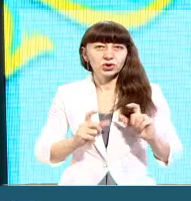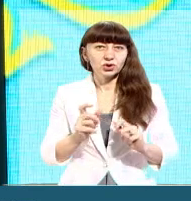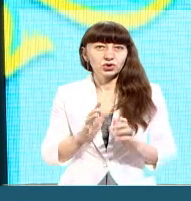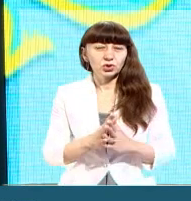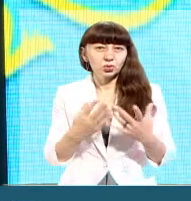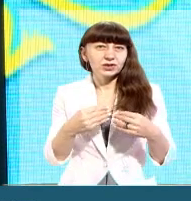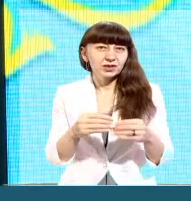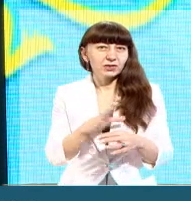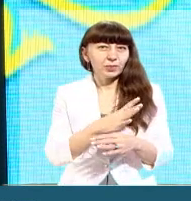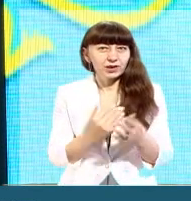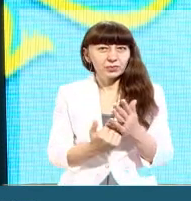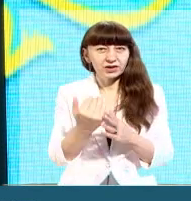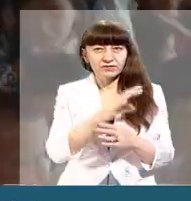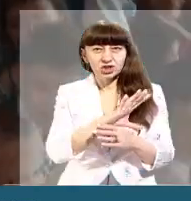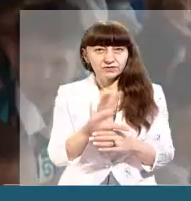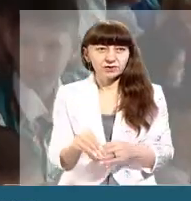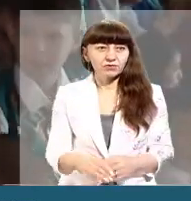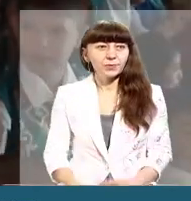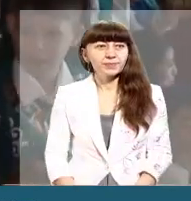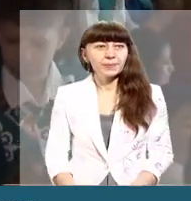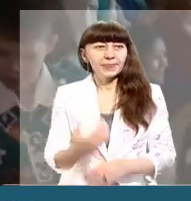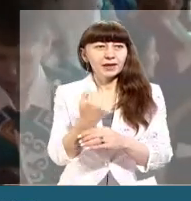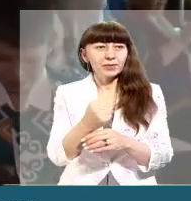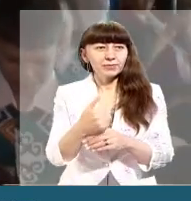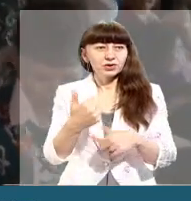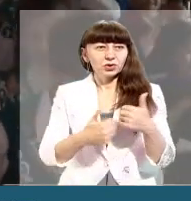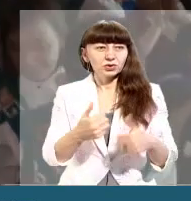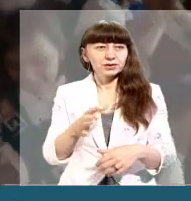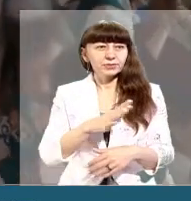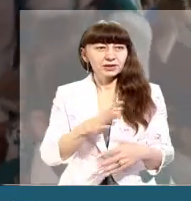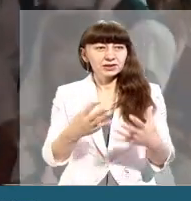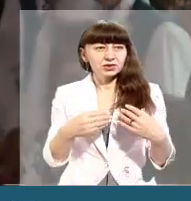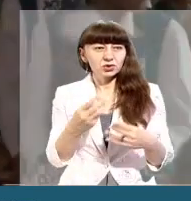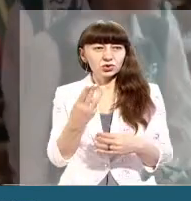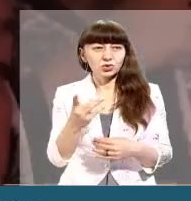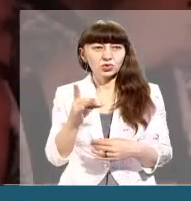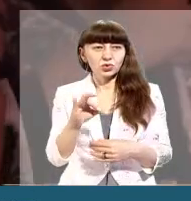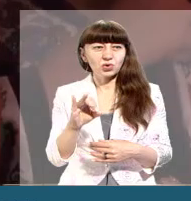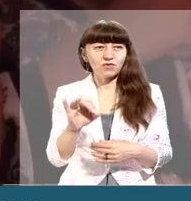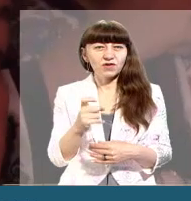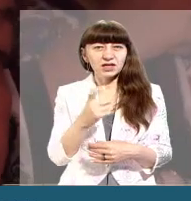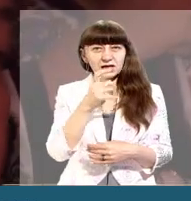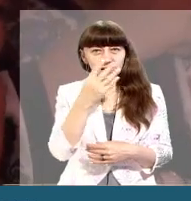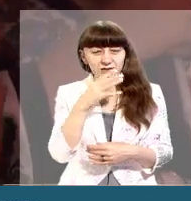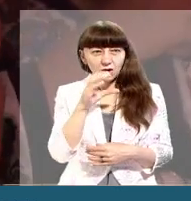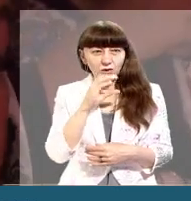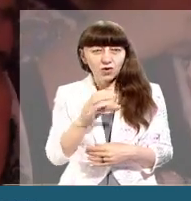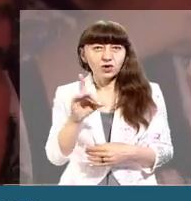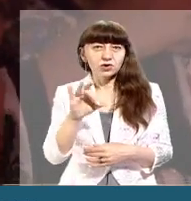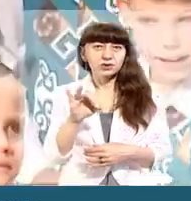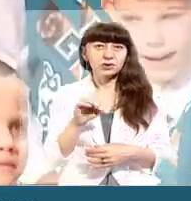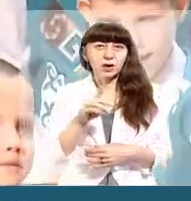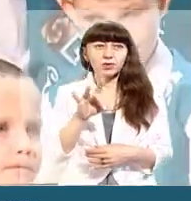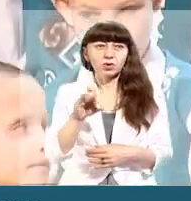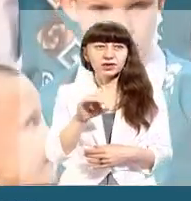был превыше всего. Победителем конкурса стала семья Шукуровых из Лисаковска. Рустам и